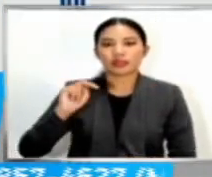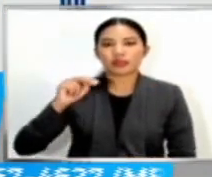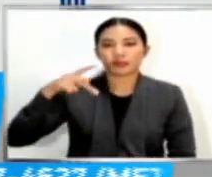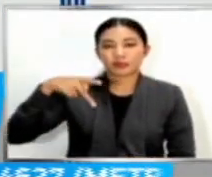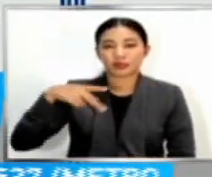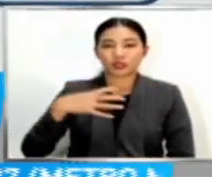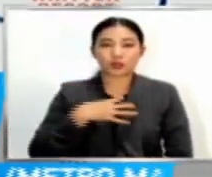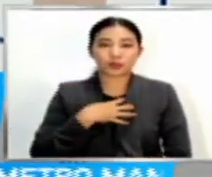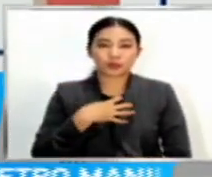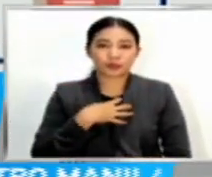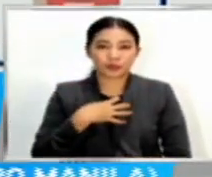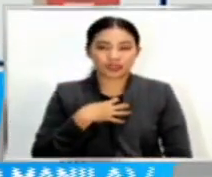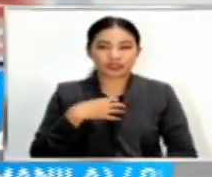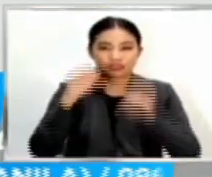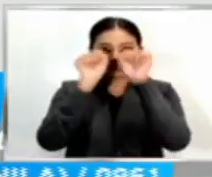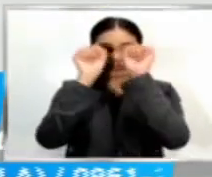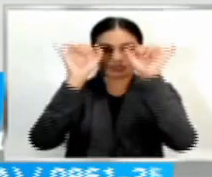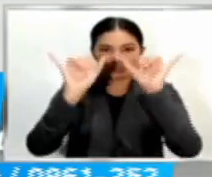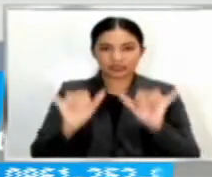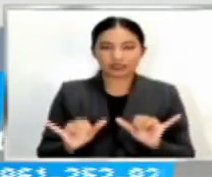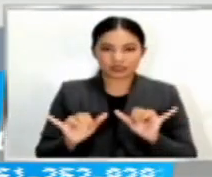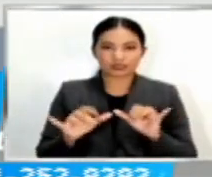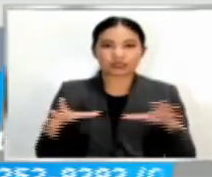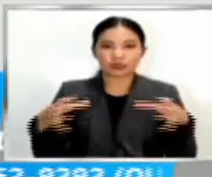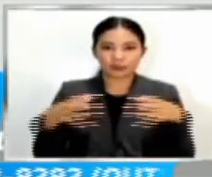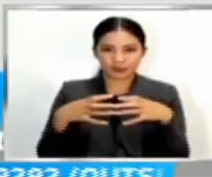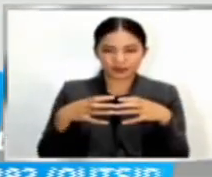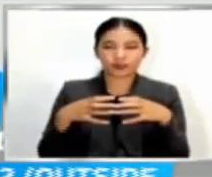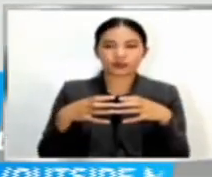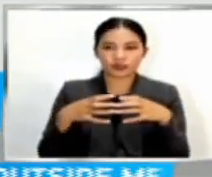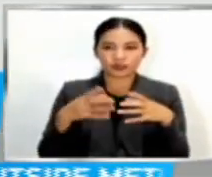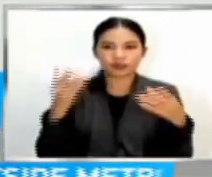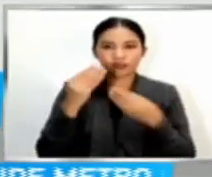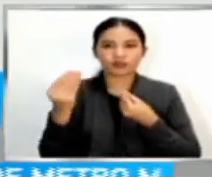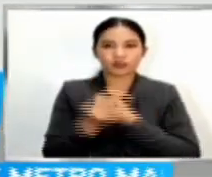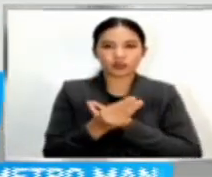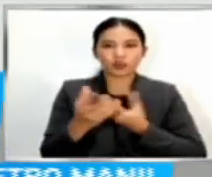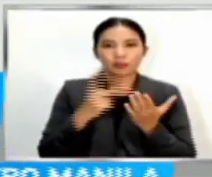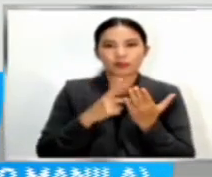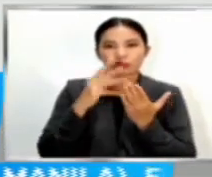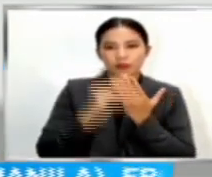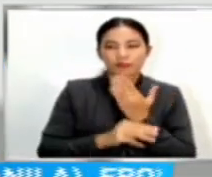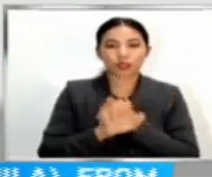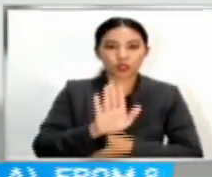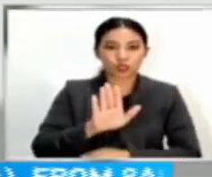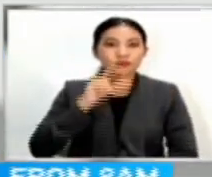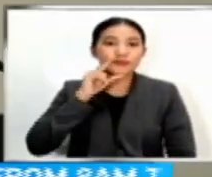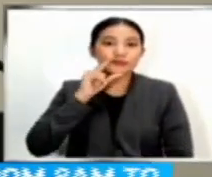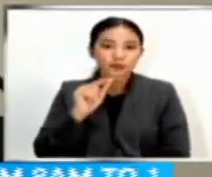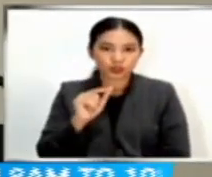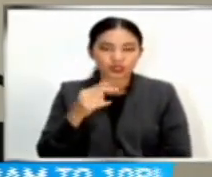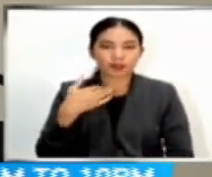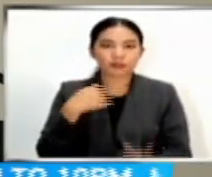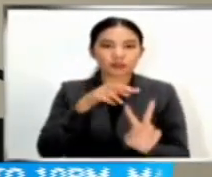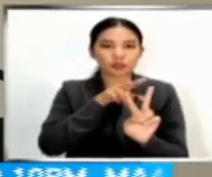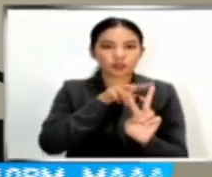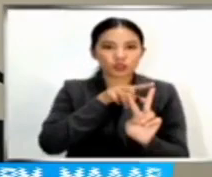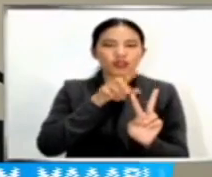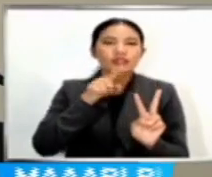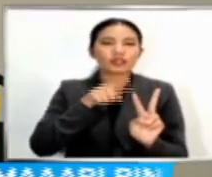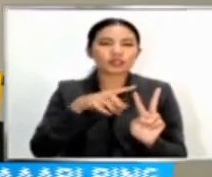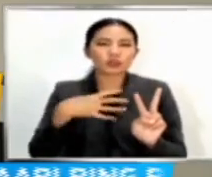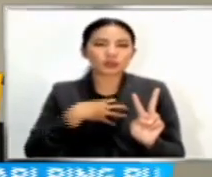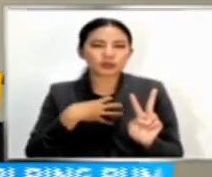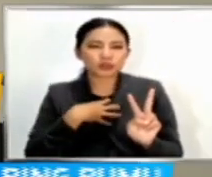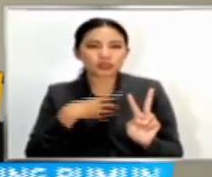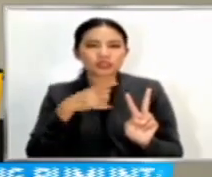Information System o CRMIS, sa programang ito, dalawa ang dadaanan ng inyong sumbong, reklamo o hinaing. The first system